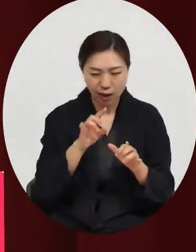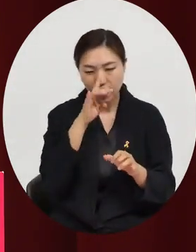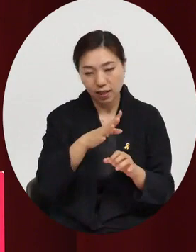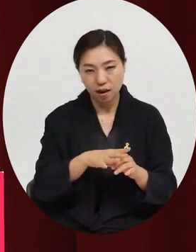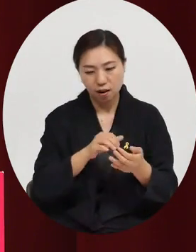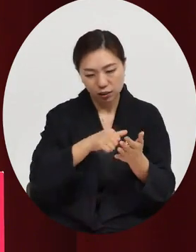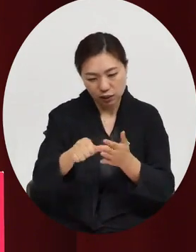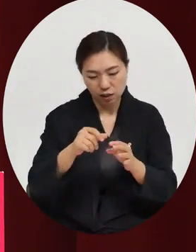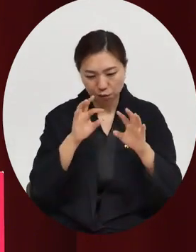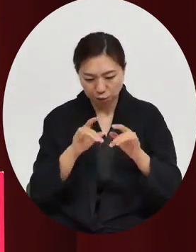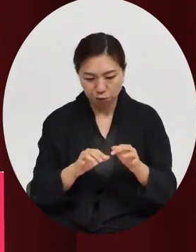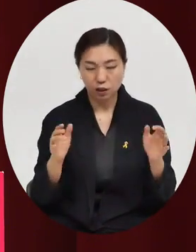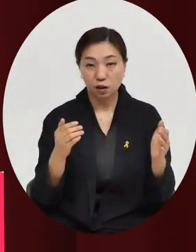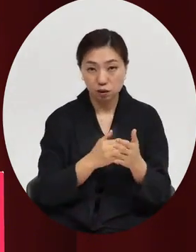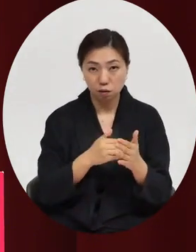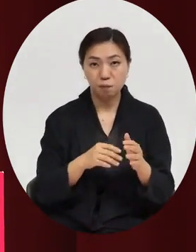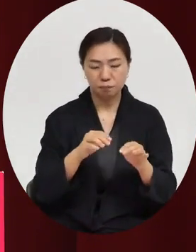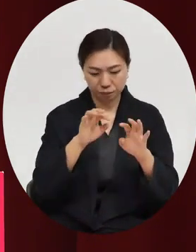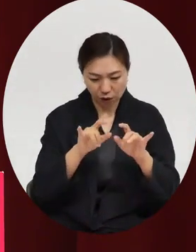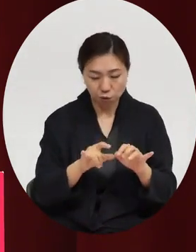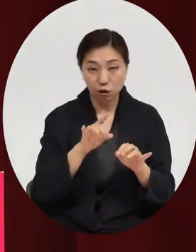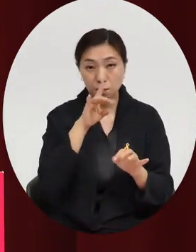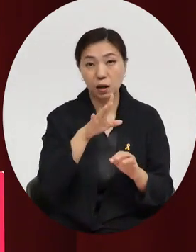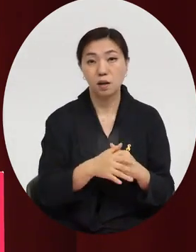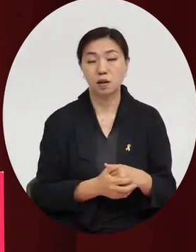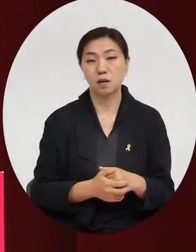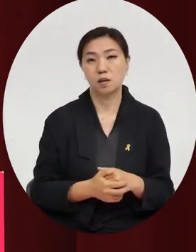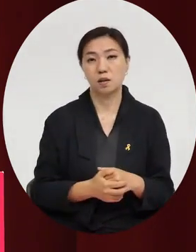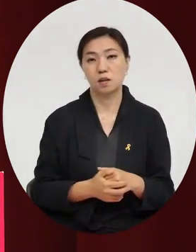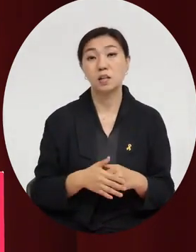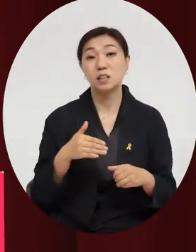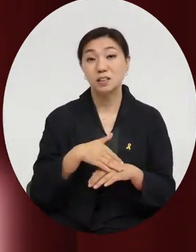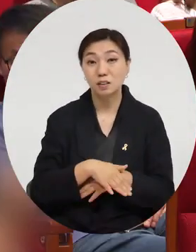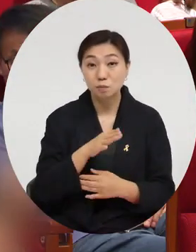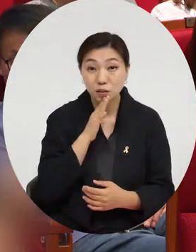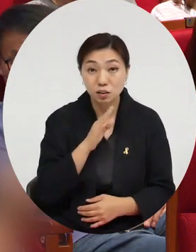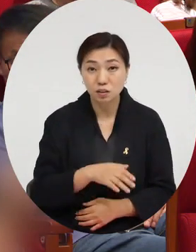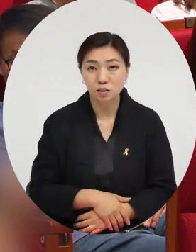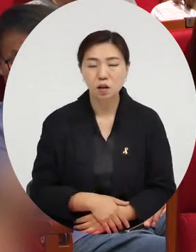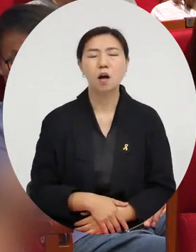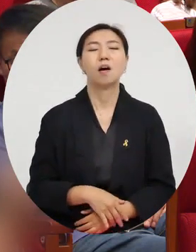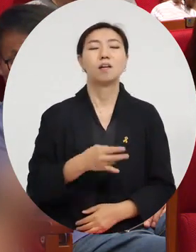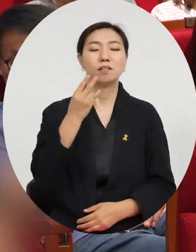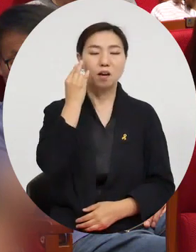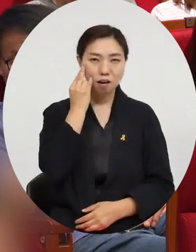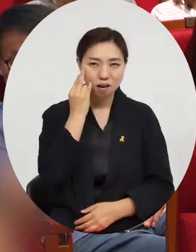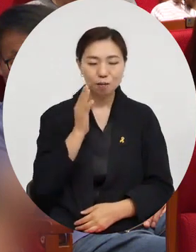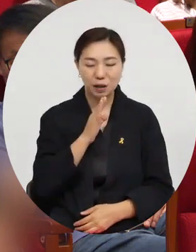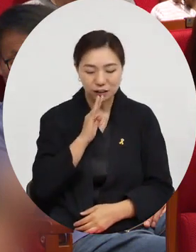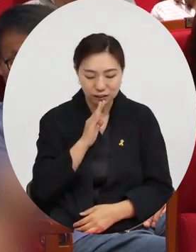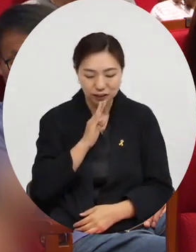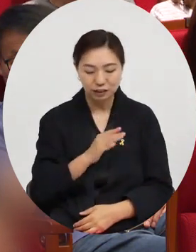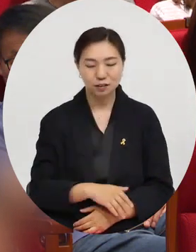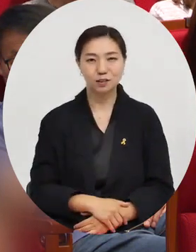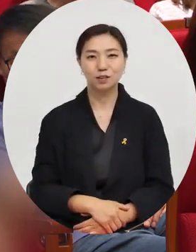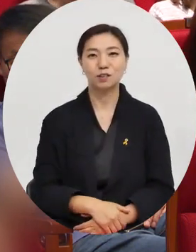첫 장서가 또 휴퇴해 버리고 첫 페이지를 못 나가잖아. 네, 맞습니다.